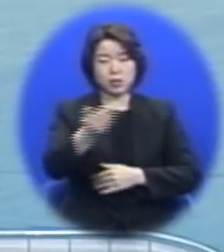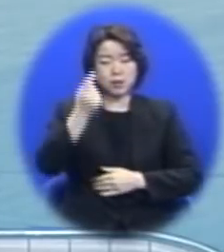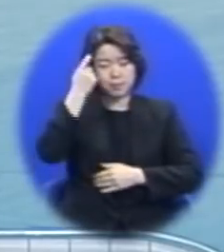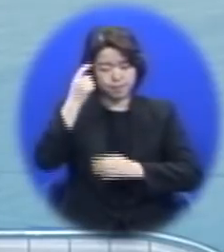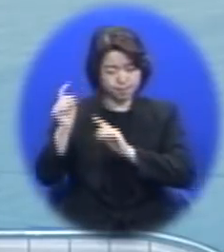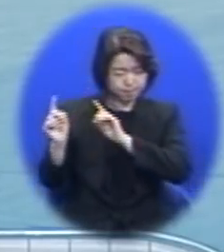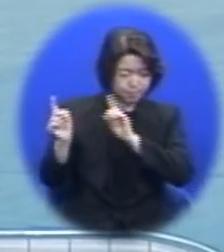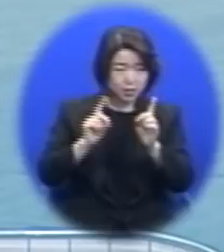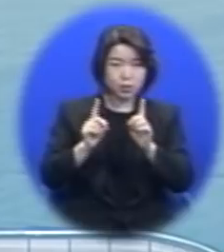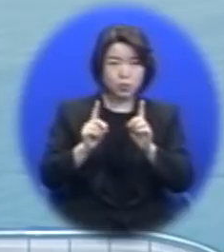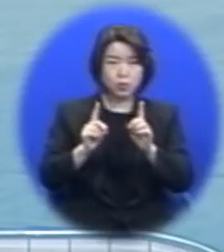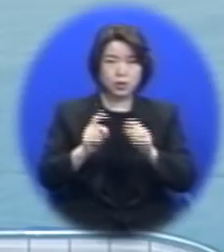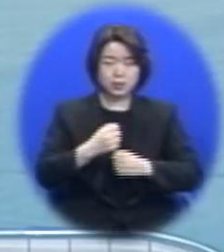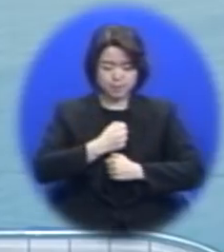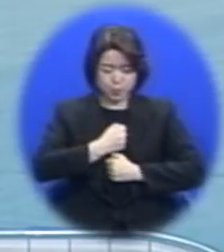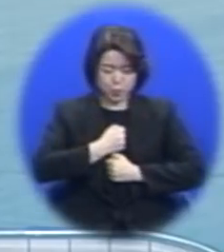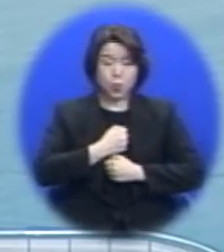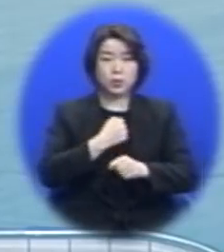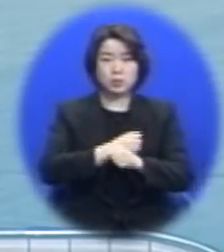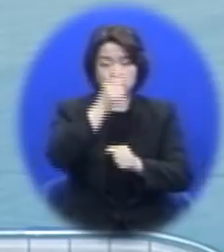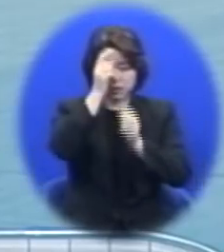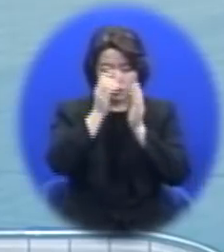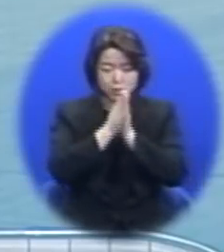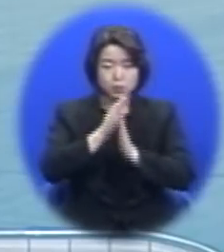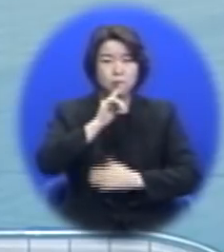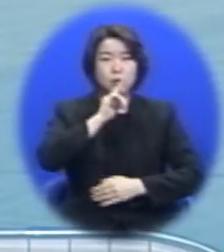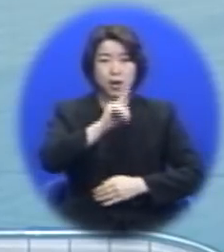차리고 근신하여 기도하라.